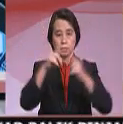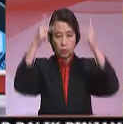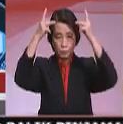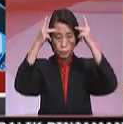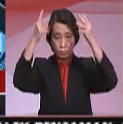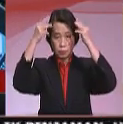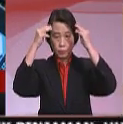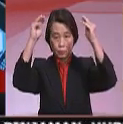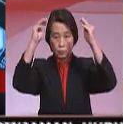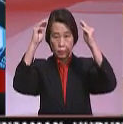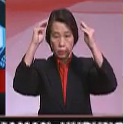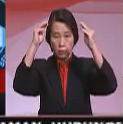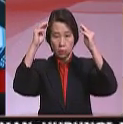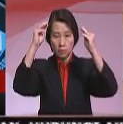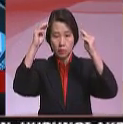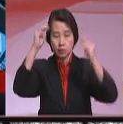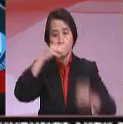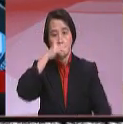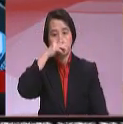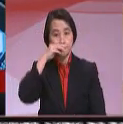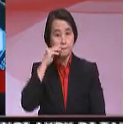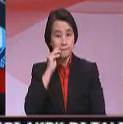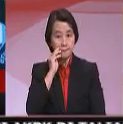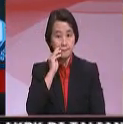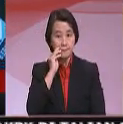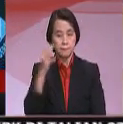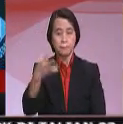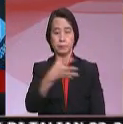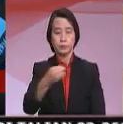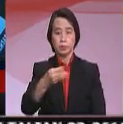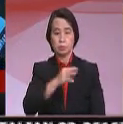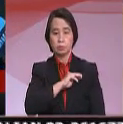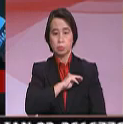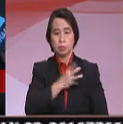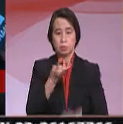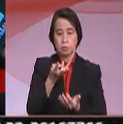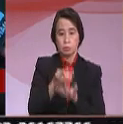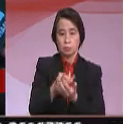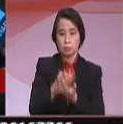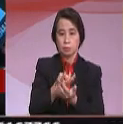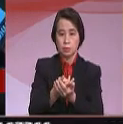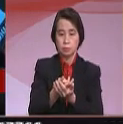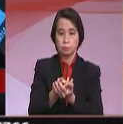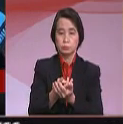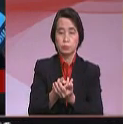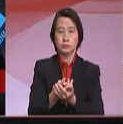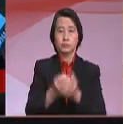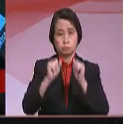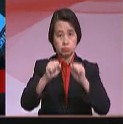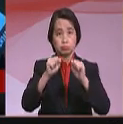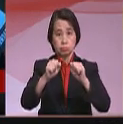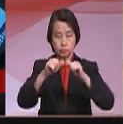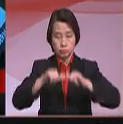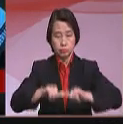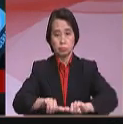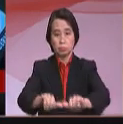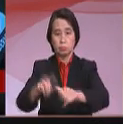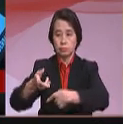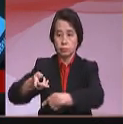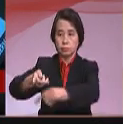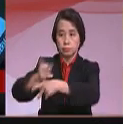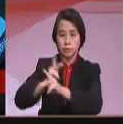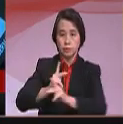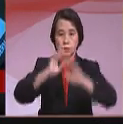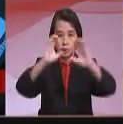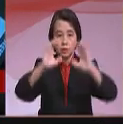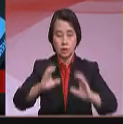kita, Datuk Seri Muhyiddin Yassin dan juga Menteri Kewangan yang dapat meluluskan pinjaman sara